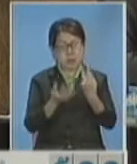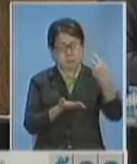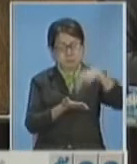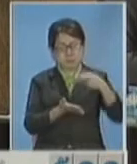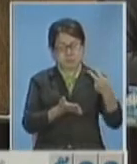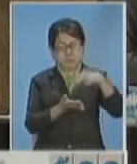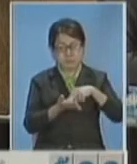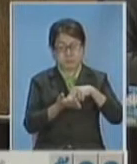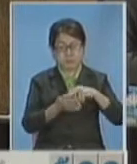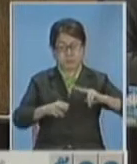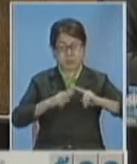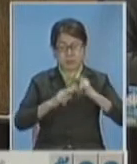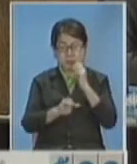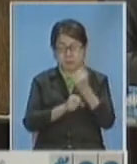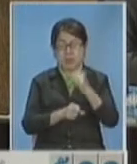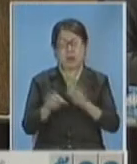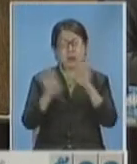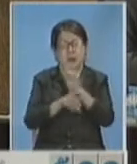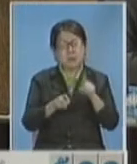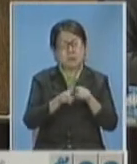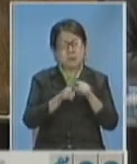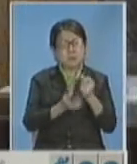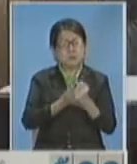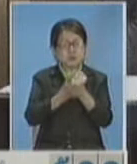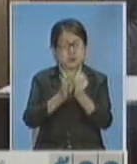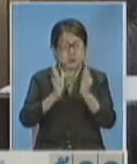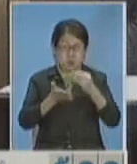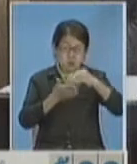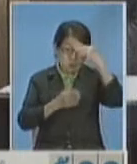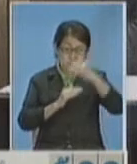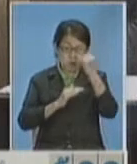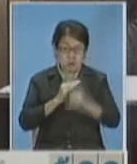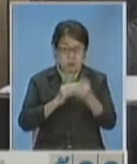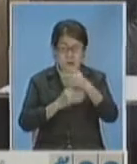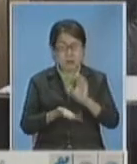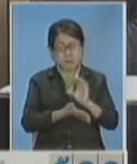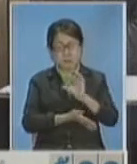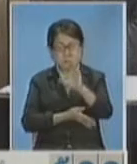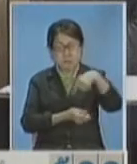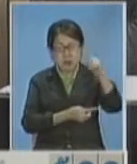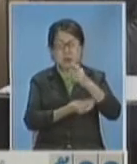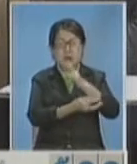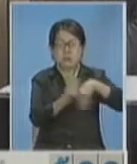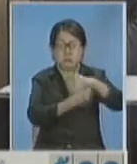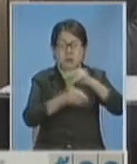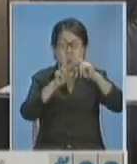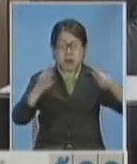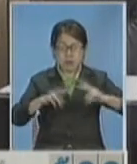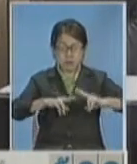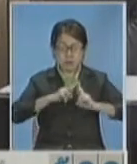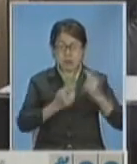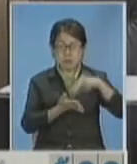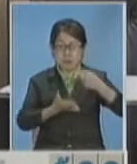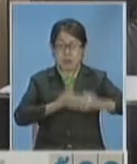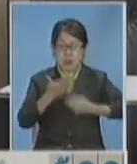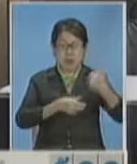กองทุนที่ช่วยเหลือนักเรียนนักศึกษาที่จบใหม่นะคะไปมีเงินประกอบการลงทุนแล้วก็พูดกันใหญ่โตค่ะดิฉันก็เคยทักท้วง